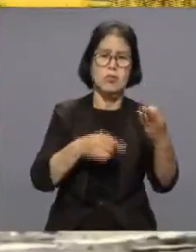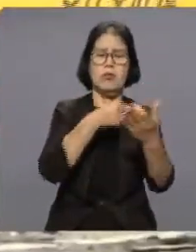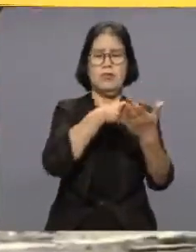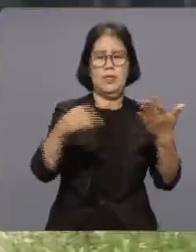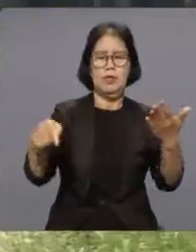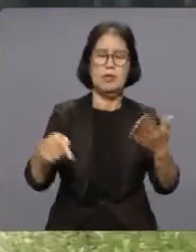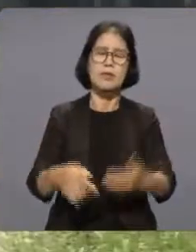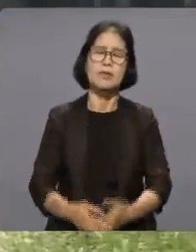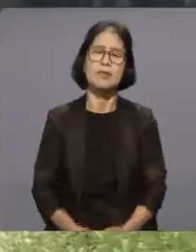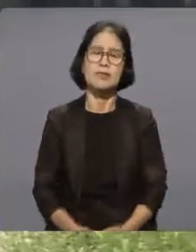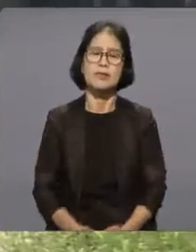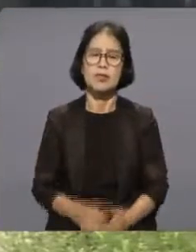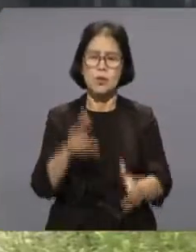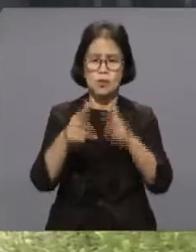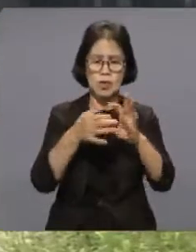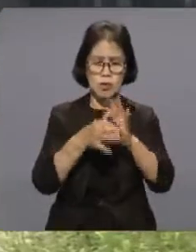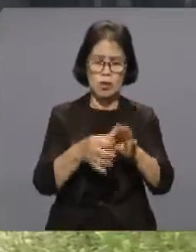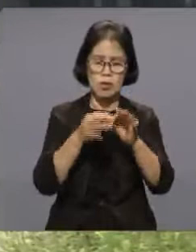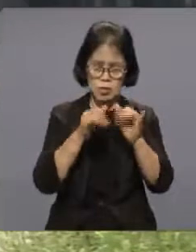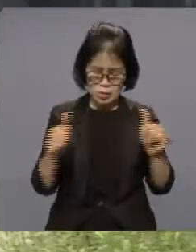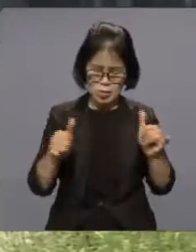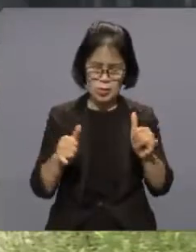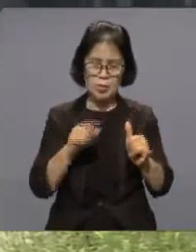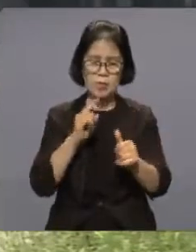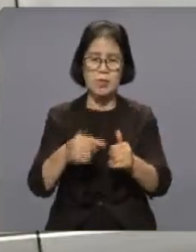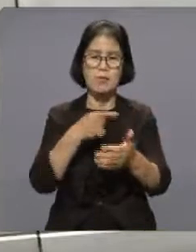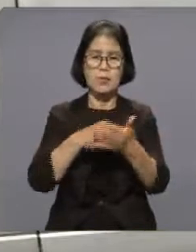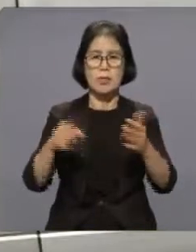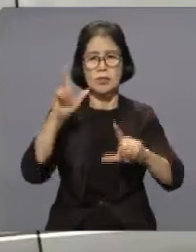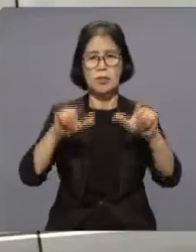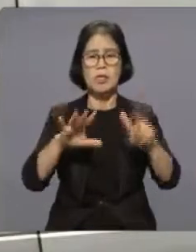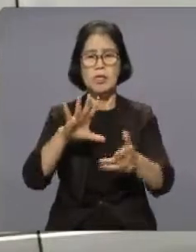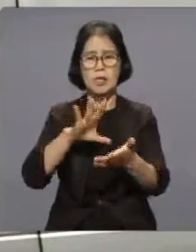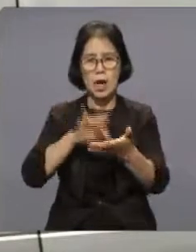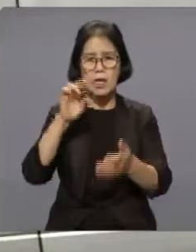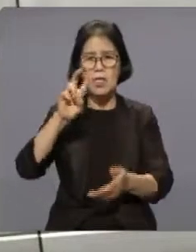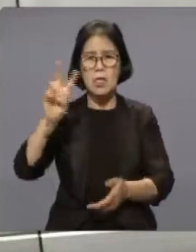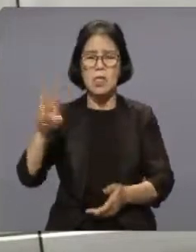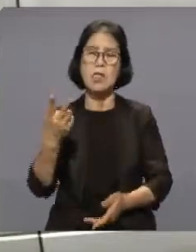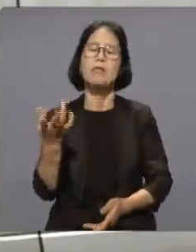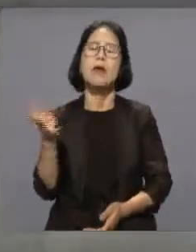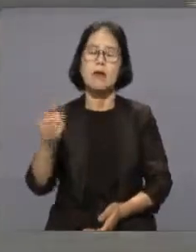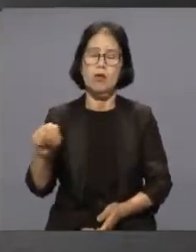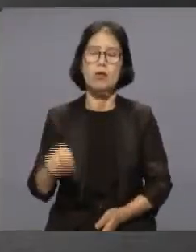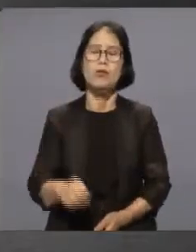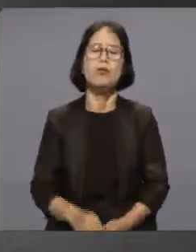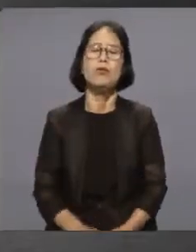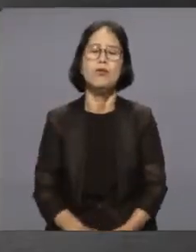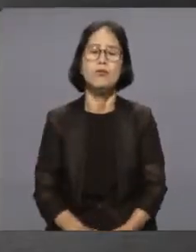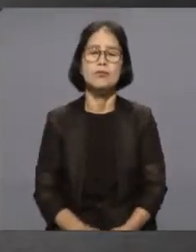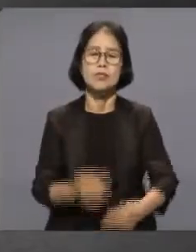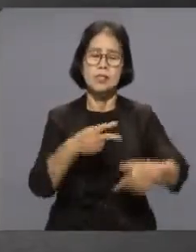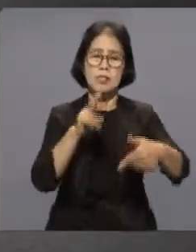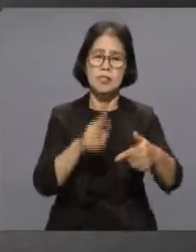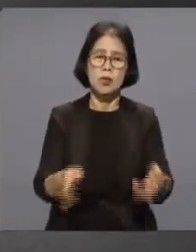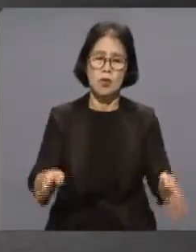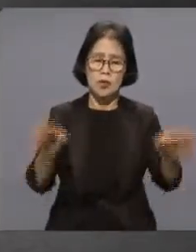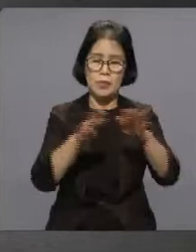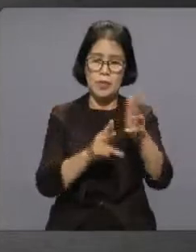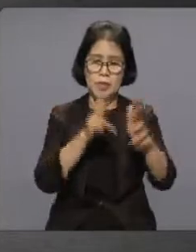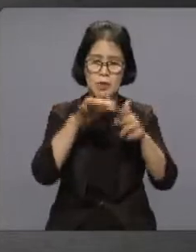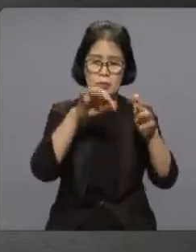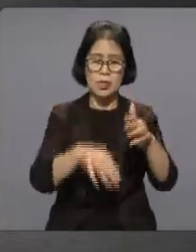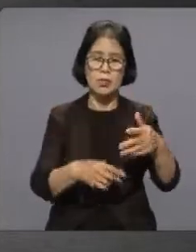입었습니다. 공장 관계자들에 따르면 피해 규모는 약 200억 원에 달할 것으로 추정됩니다. 인천 건내